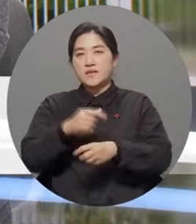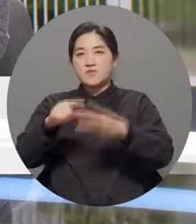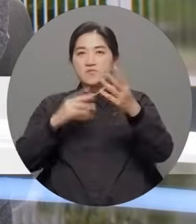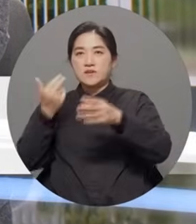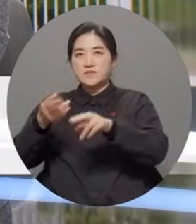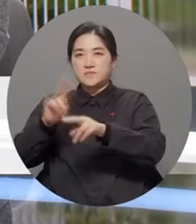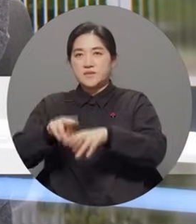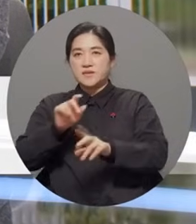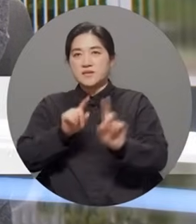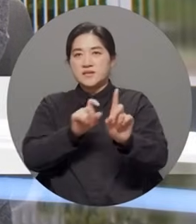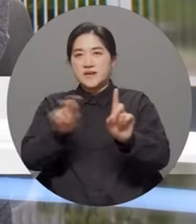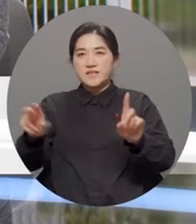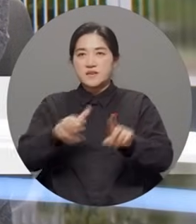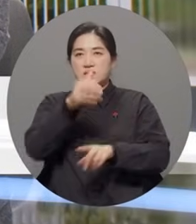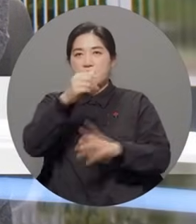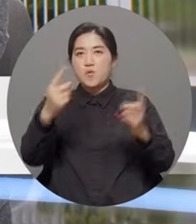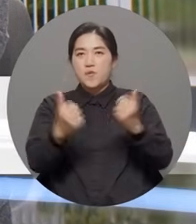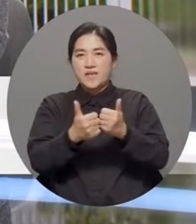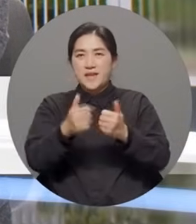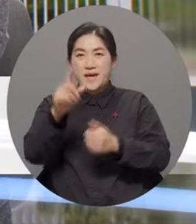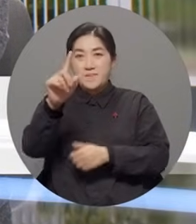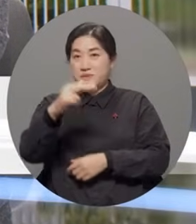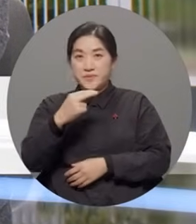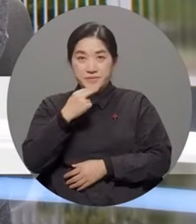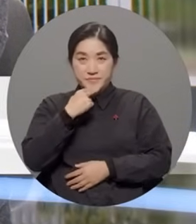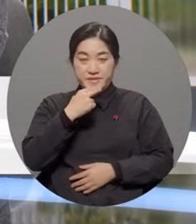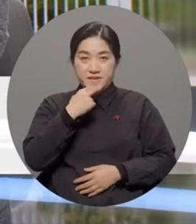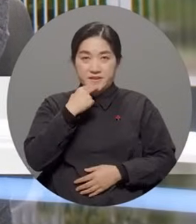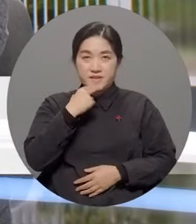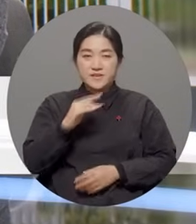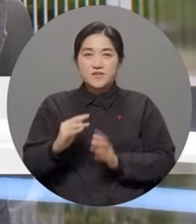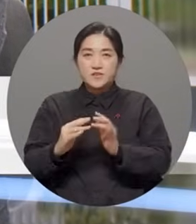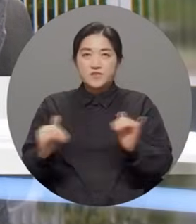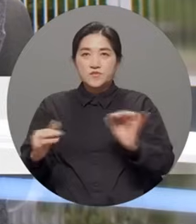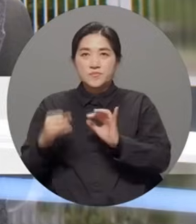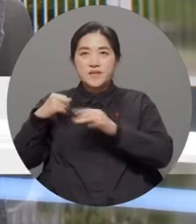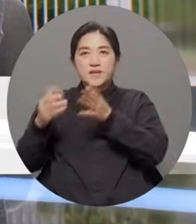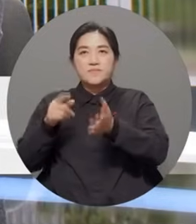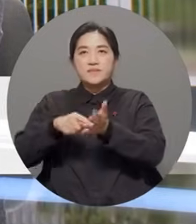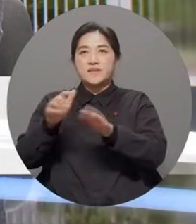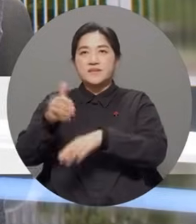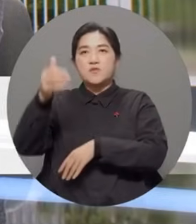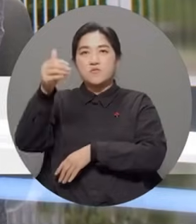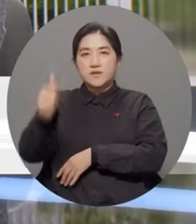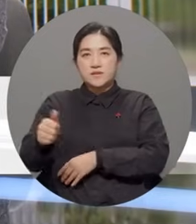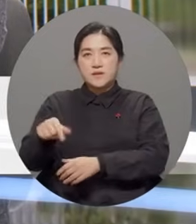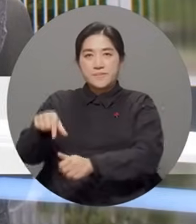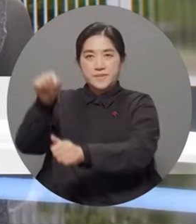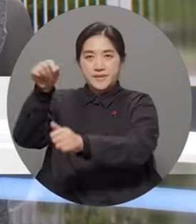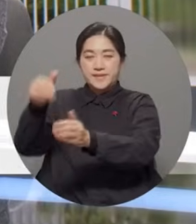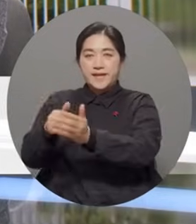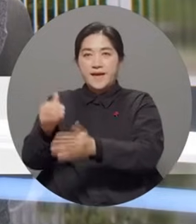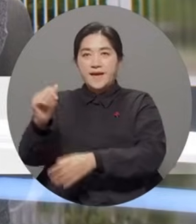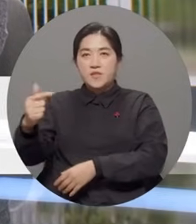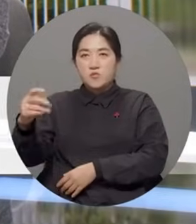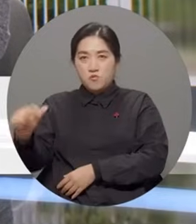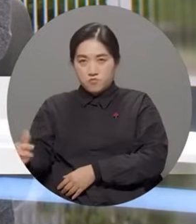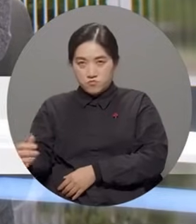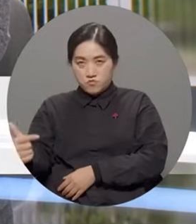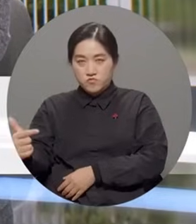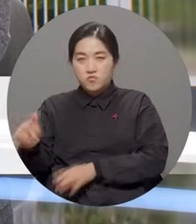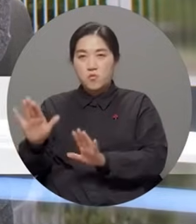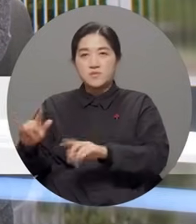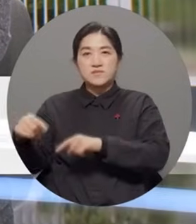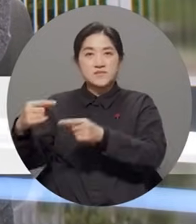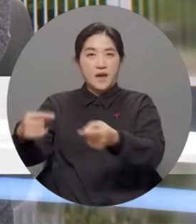이후에 제1야당 대표와의 회담을 한 번도 한 적이 없었죠. 국민의힘 비대위원장으로 지명된 한동훈 장관도 이 자리에